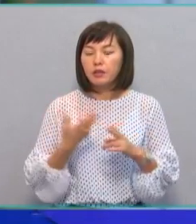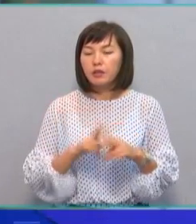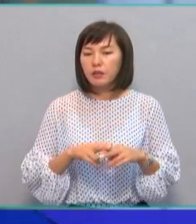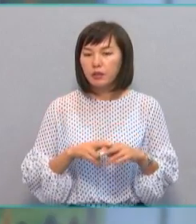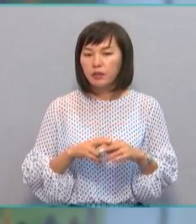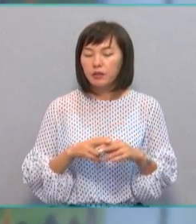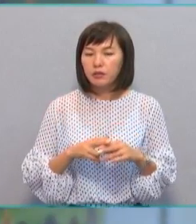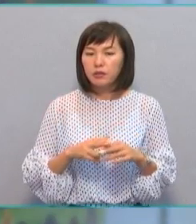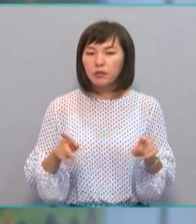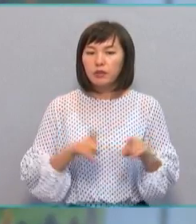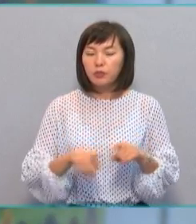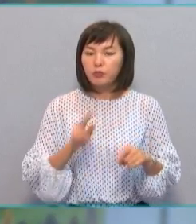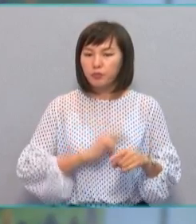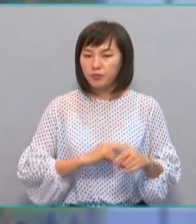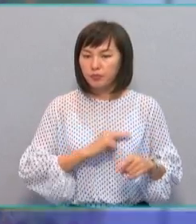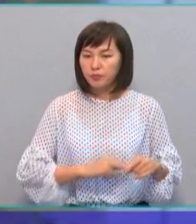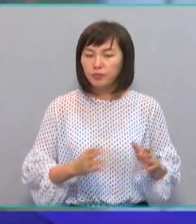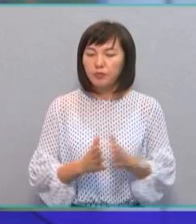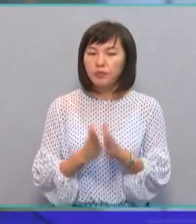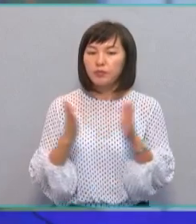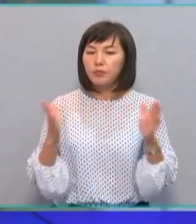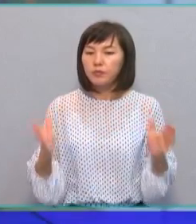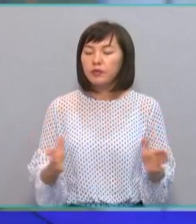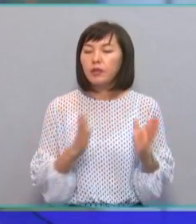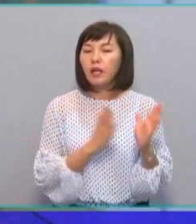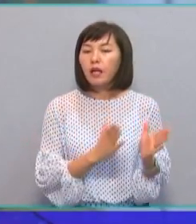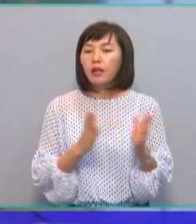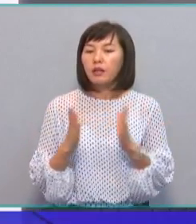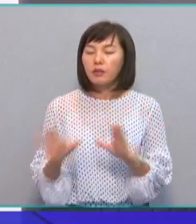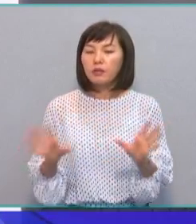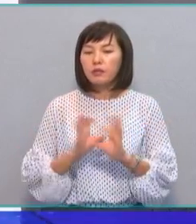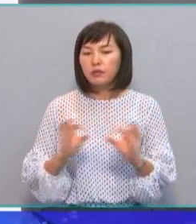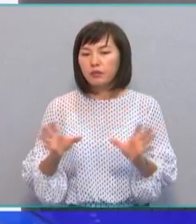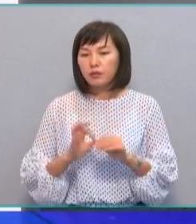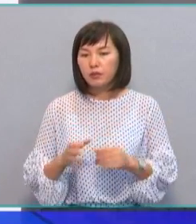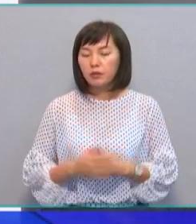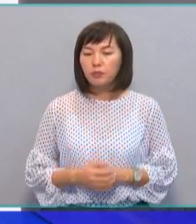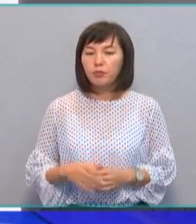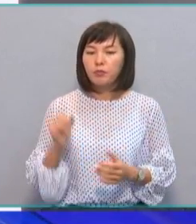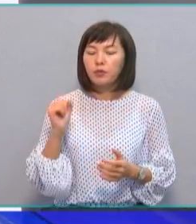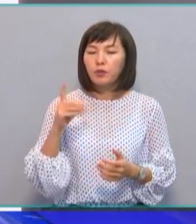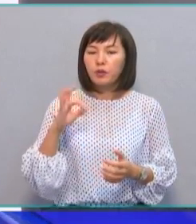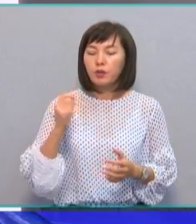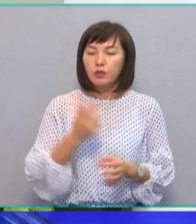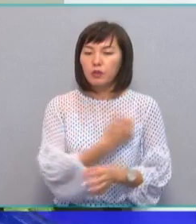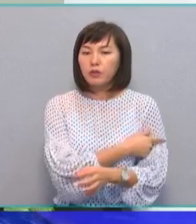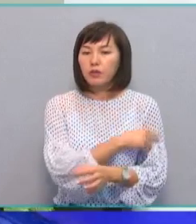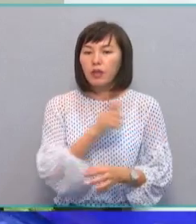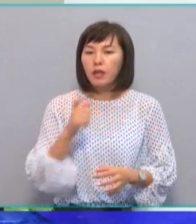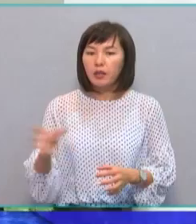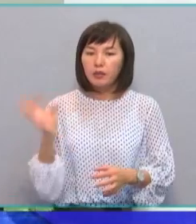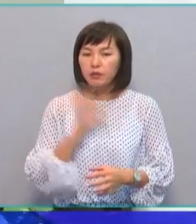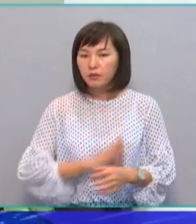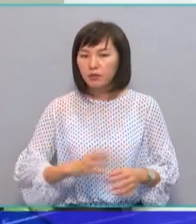жаңағы түсіндіру жұмыстарын кеңінен ауқымды ретінде түсіндіріп жатыр. Міндетті әлеуметтік сақтандыру азаматтың